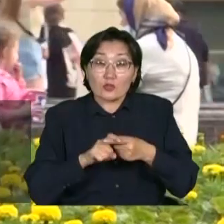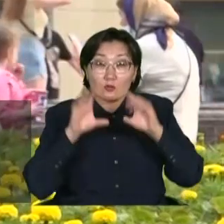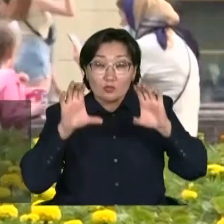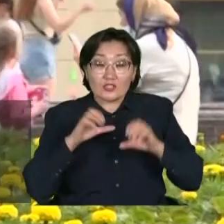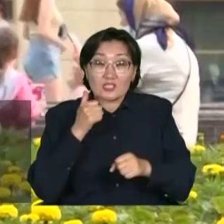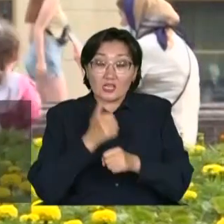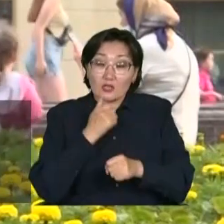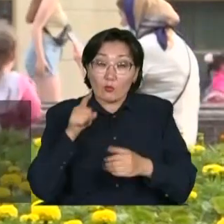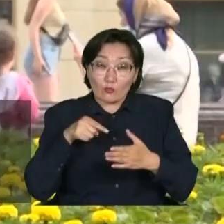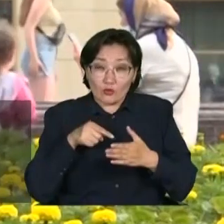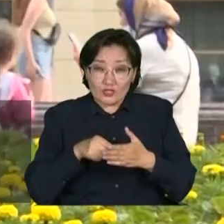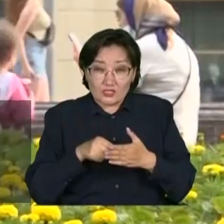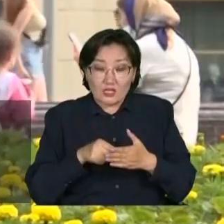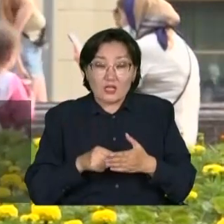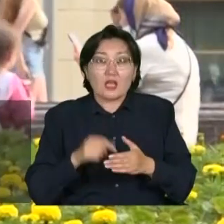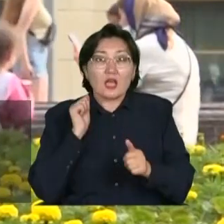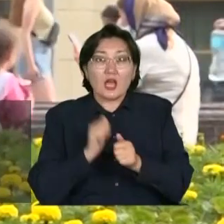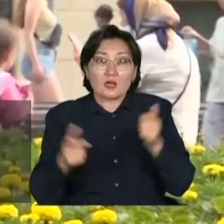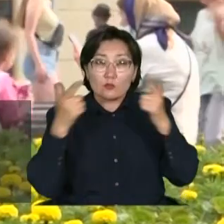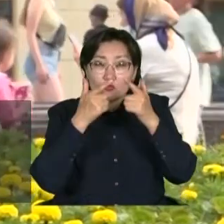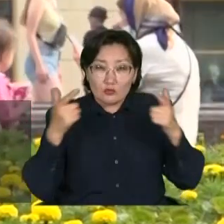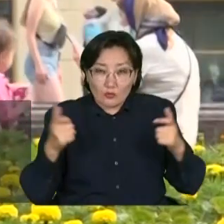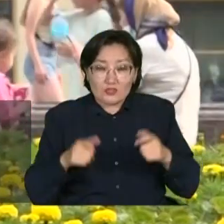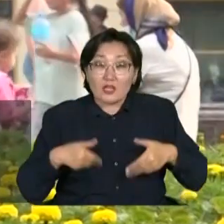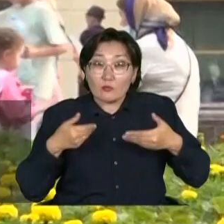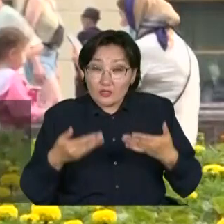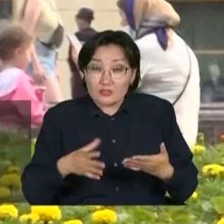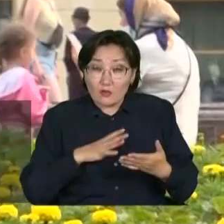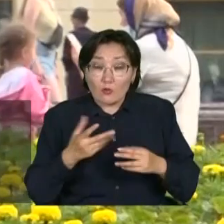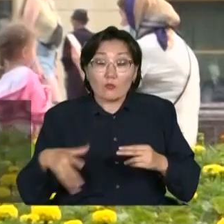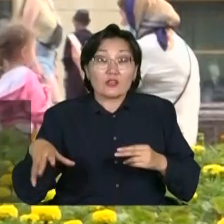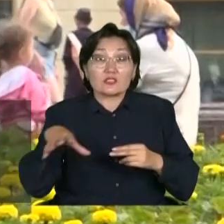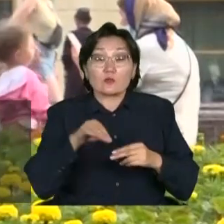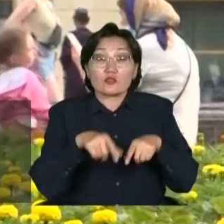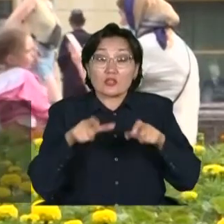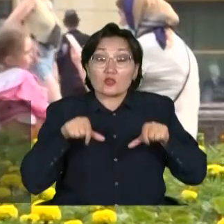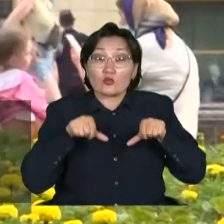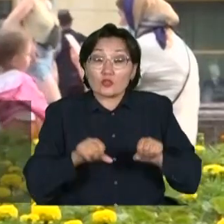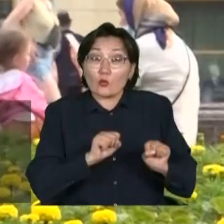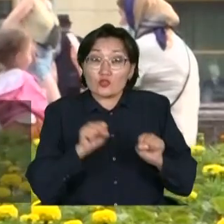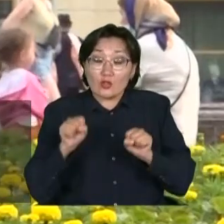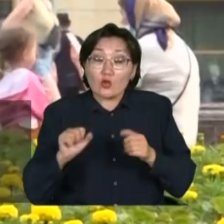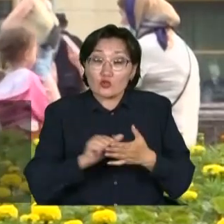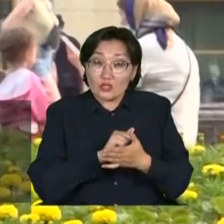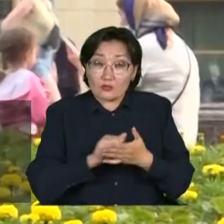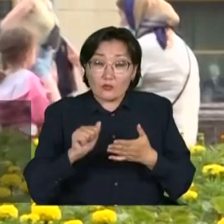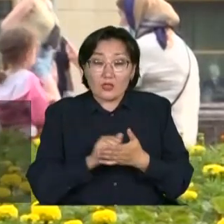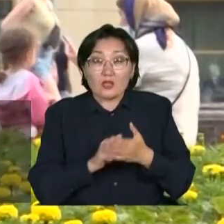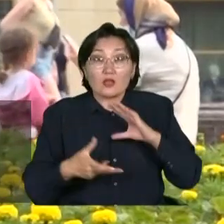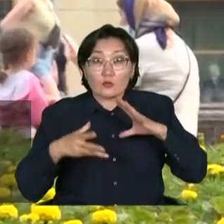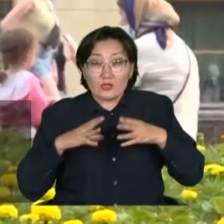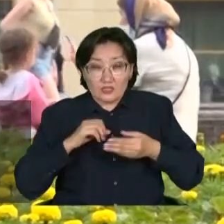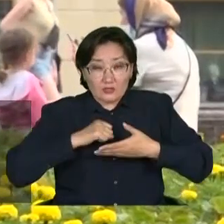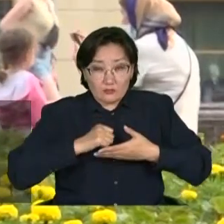қатаңдату мәселесі жолдау сайын айтылып келген еді. Осылайша барша адамның құқығын қорғайтын құжат ақыры